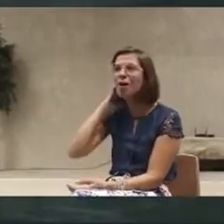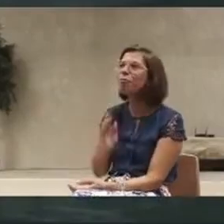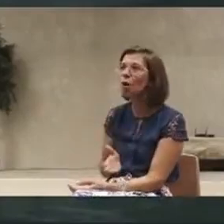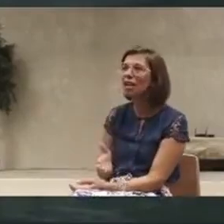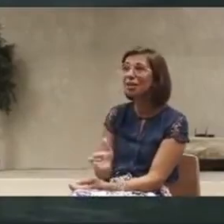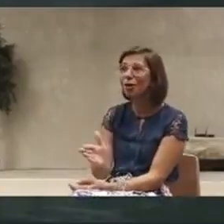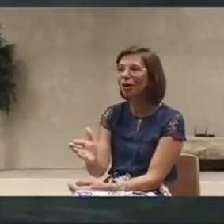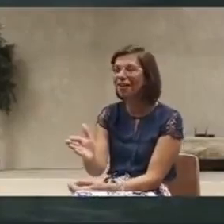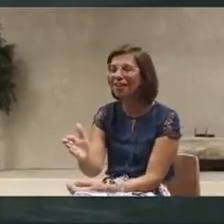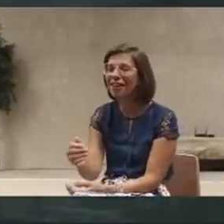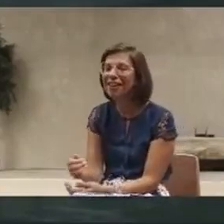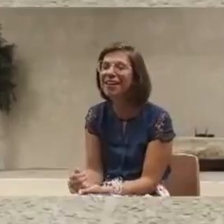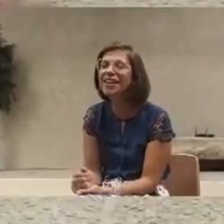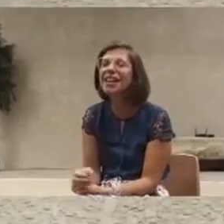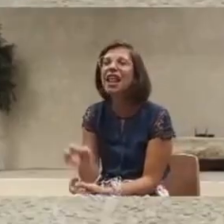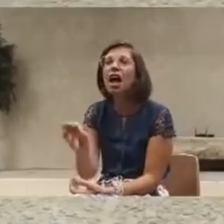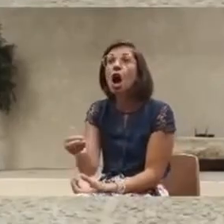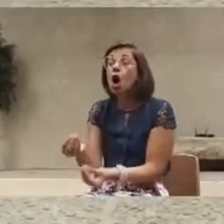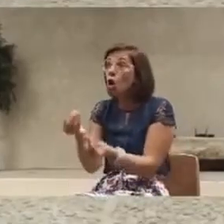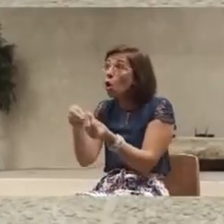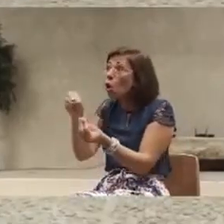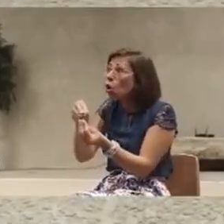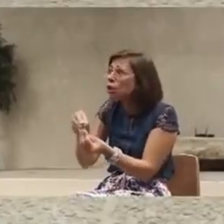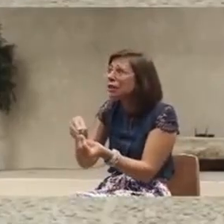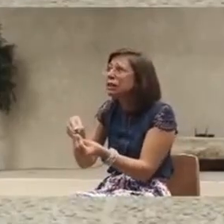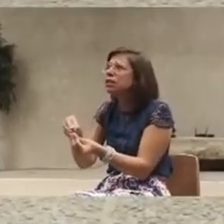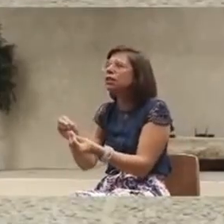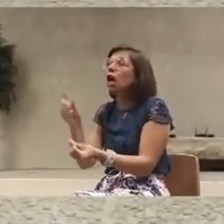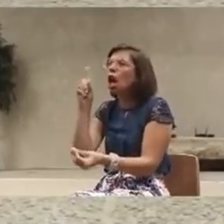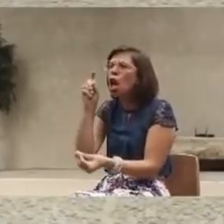dans le désert qu'ils ont vu la puissance de Dieu au final.